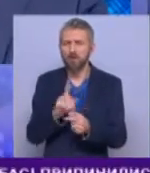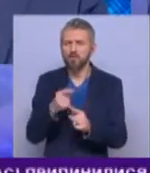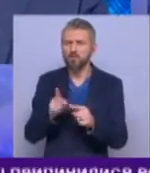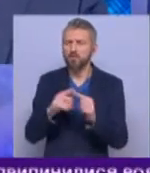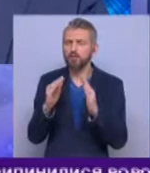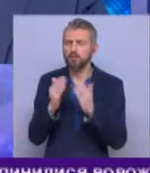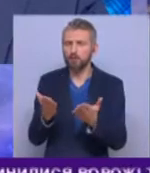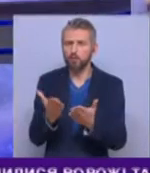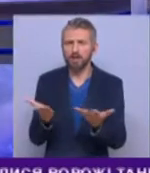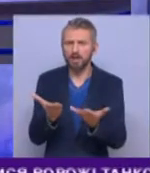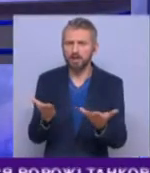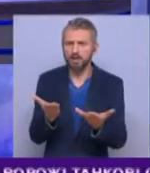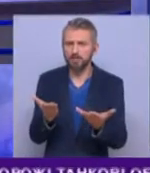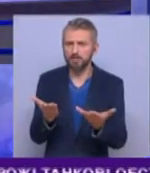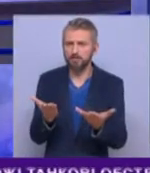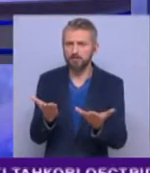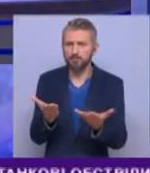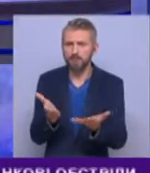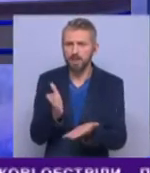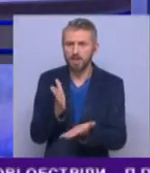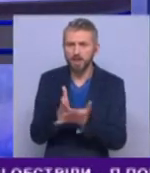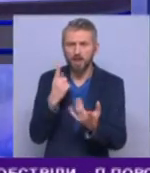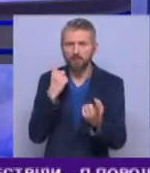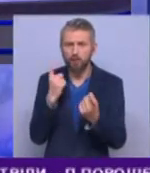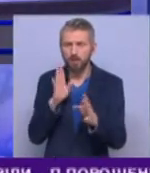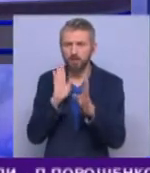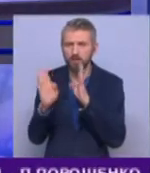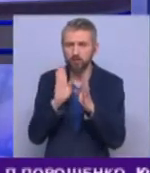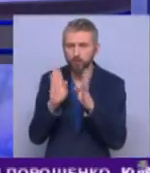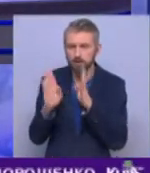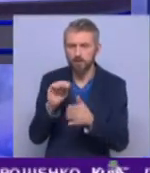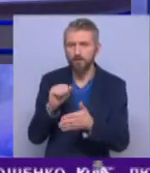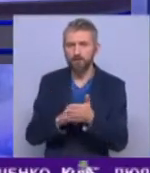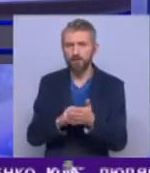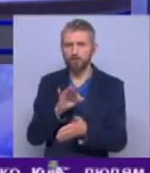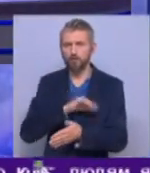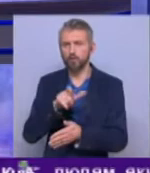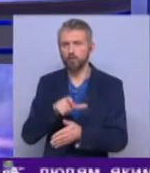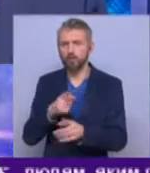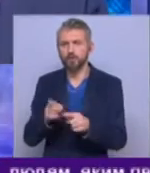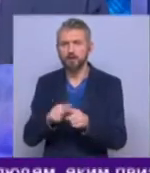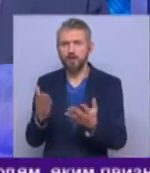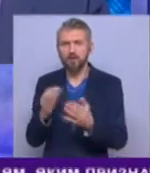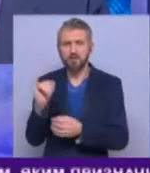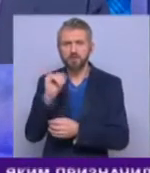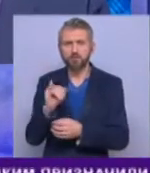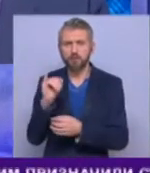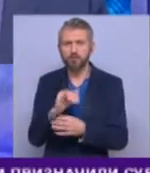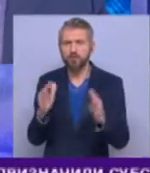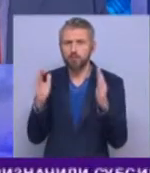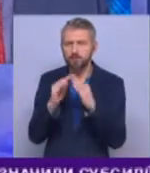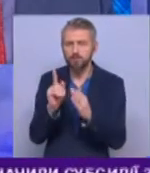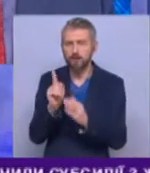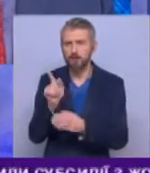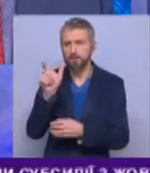будинок? Це якийсь, ну, є інформація у Фейсбуці від дописувачів, що це якась історична будівля, але